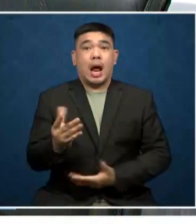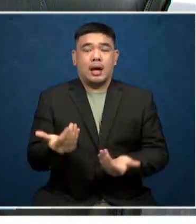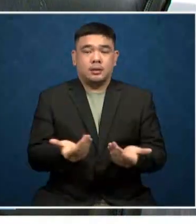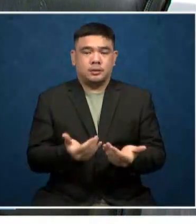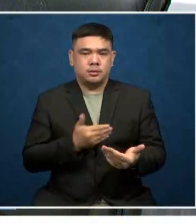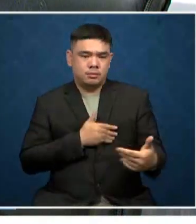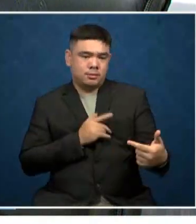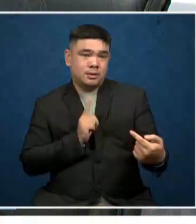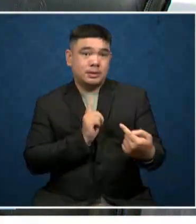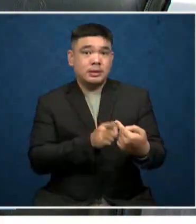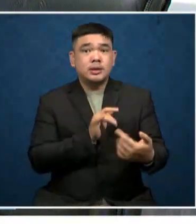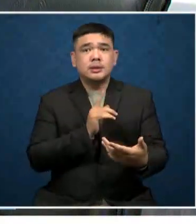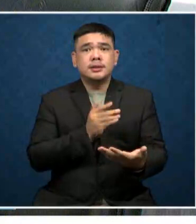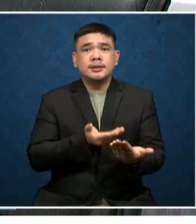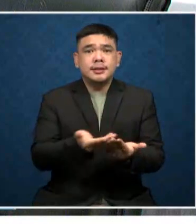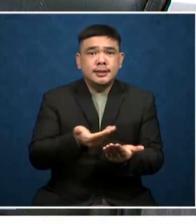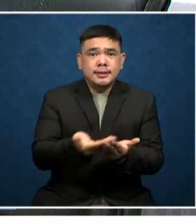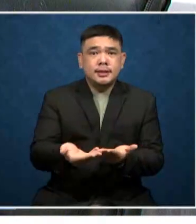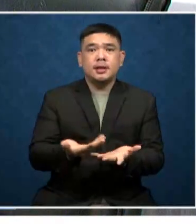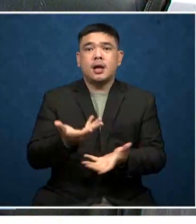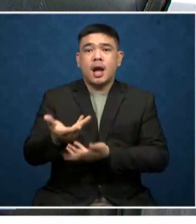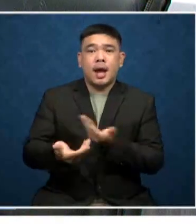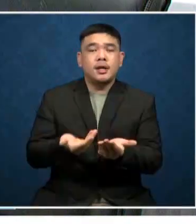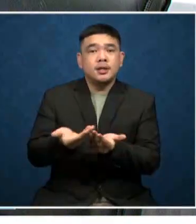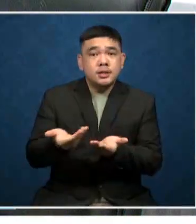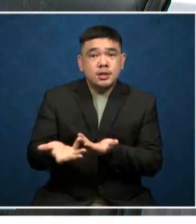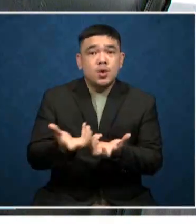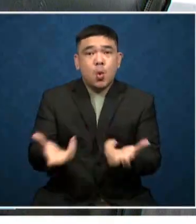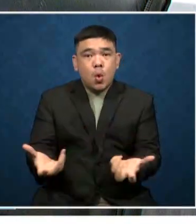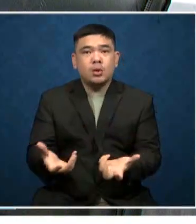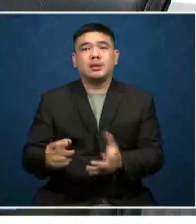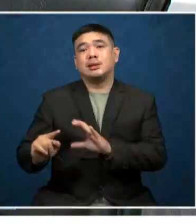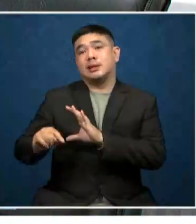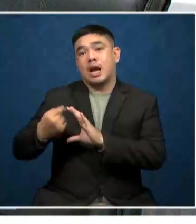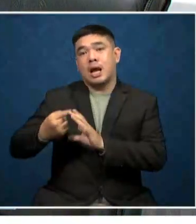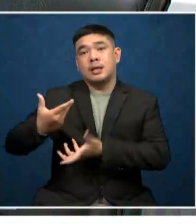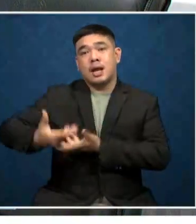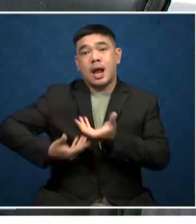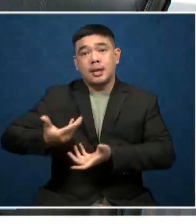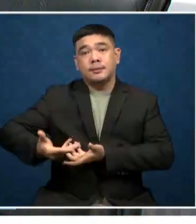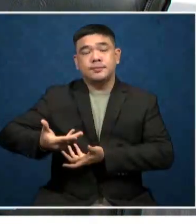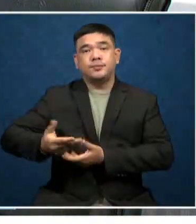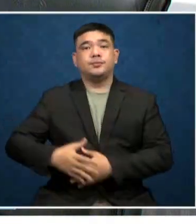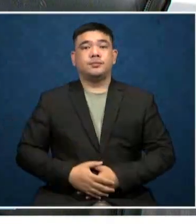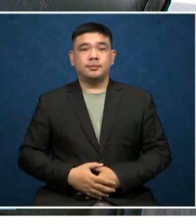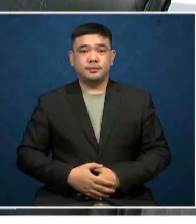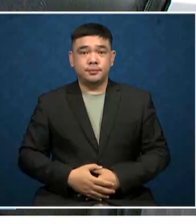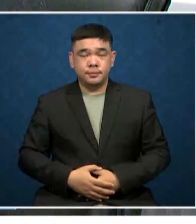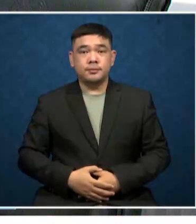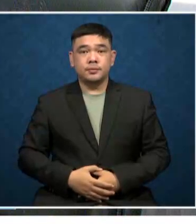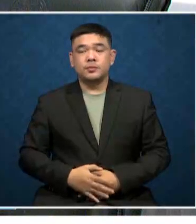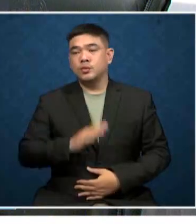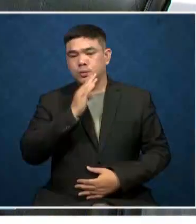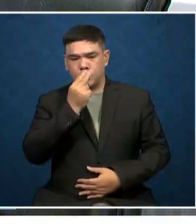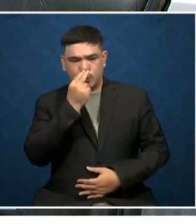เข้ามาใช้บริการในกิจการตลาดหรือการขายนะครับเช่นเขามี